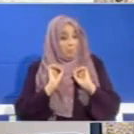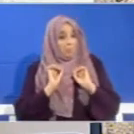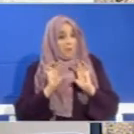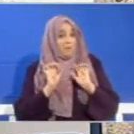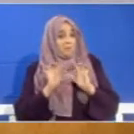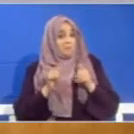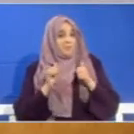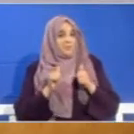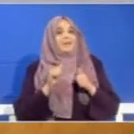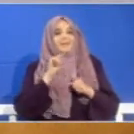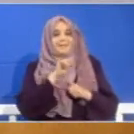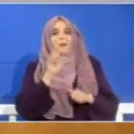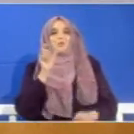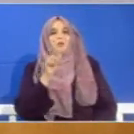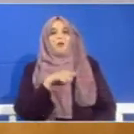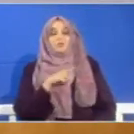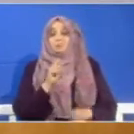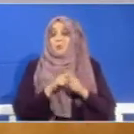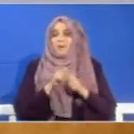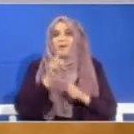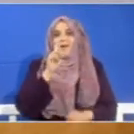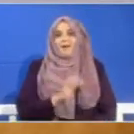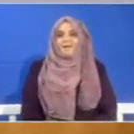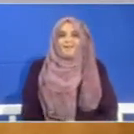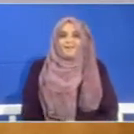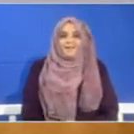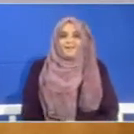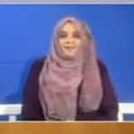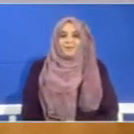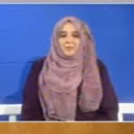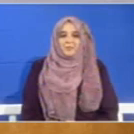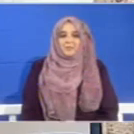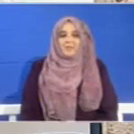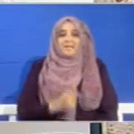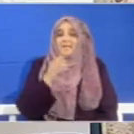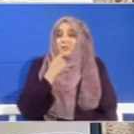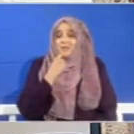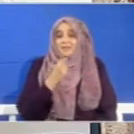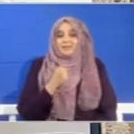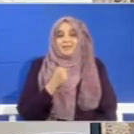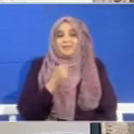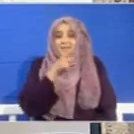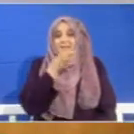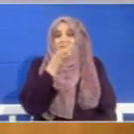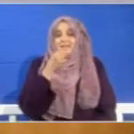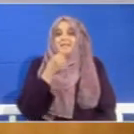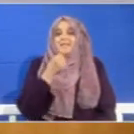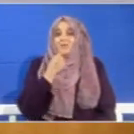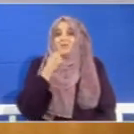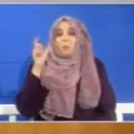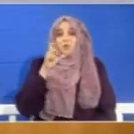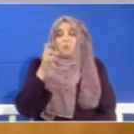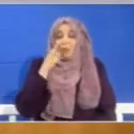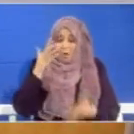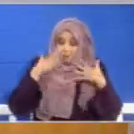ثوبه فذاك هو المسلم. سبحان الله، يعني معناها إن الله يحب، اقترن صفة المسلم بالنظافة